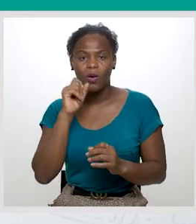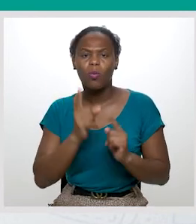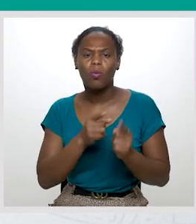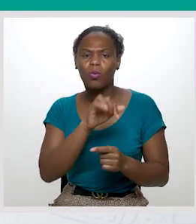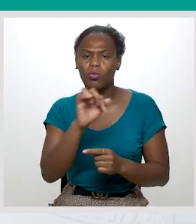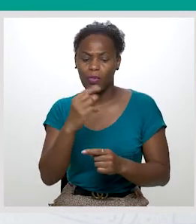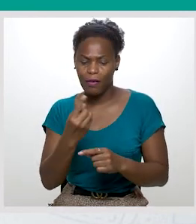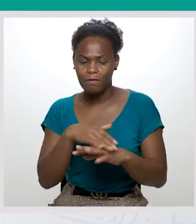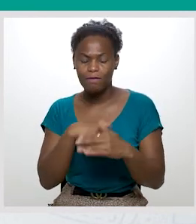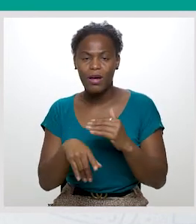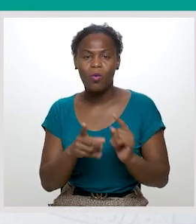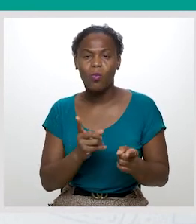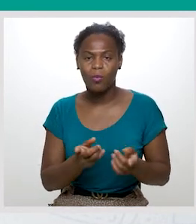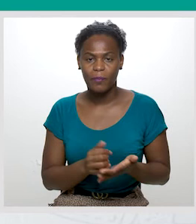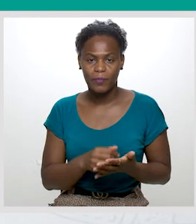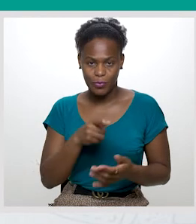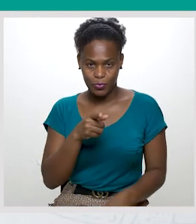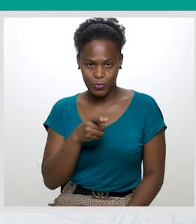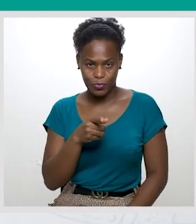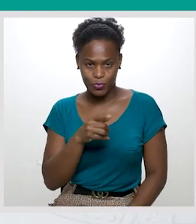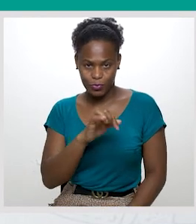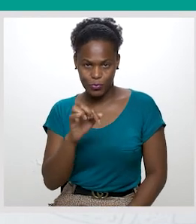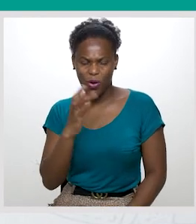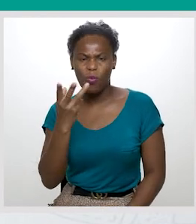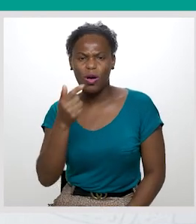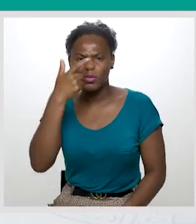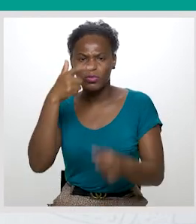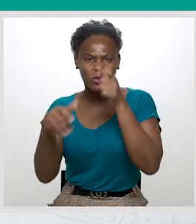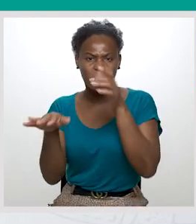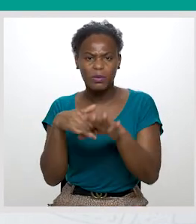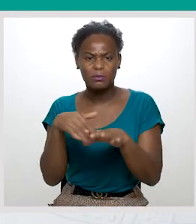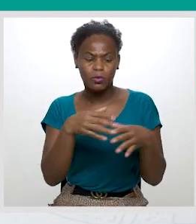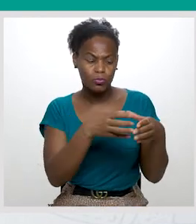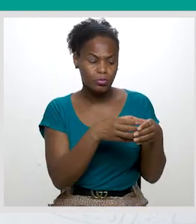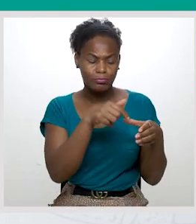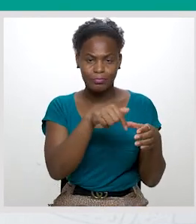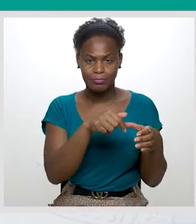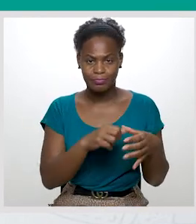qu'est-ce que vous devez faire? Vous êtes combien de participants dans l'équipe?